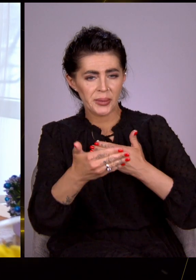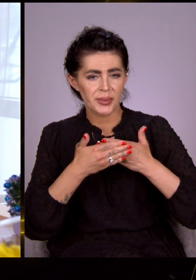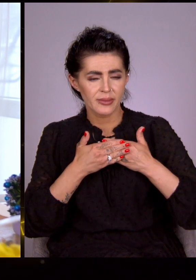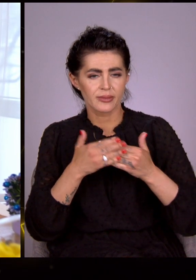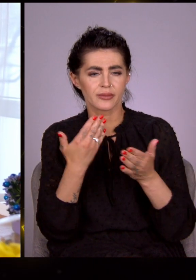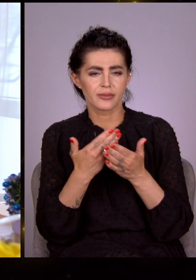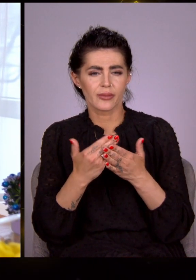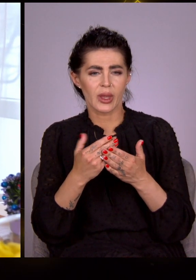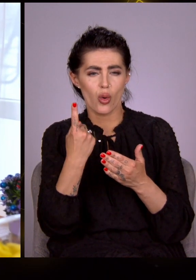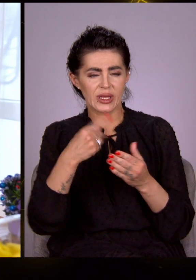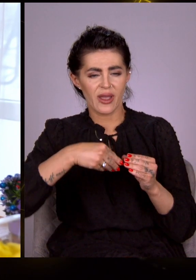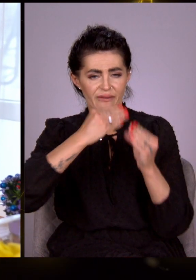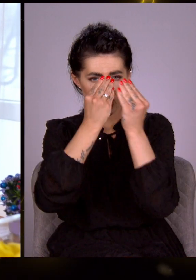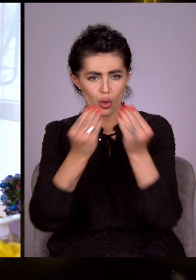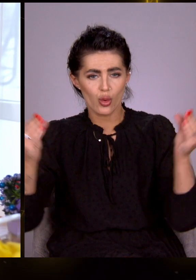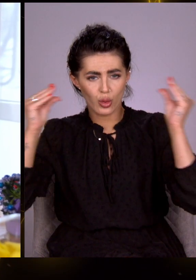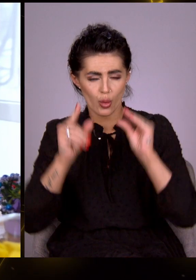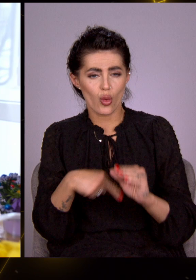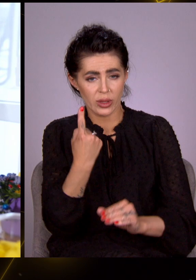хвилин віночок один.